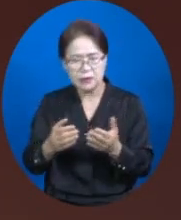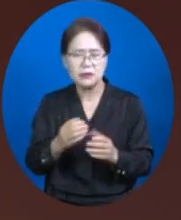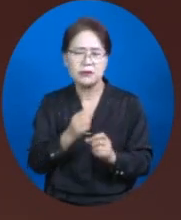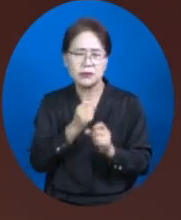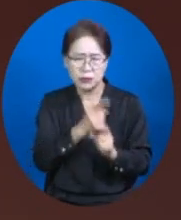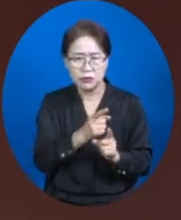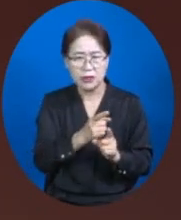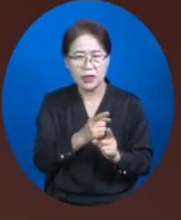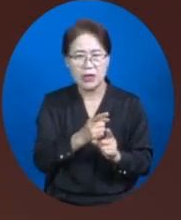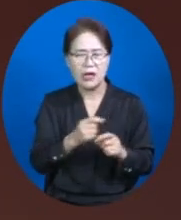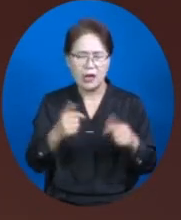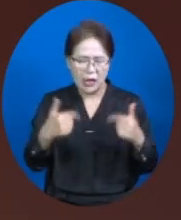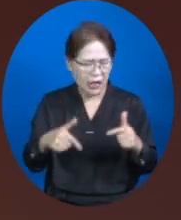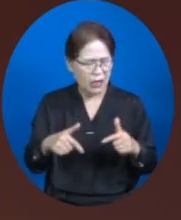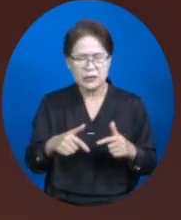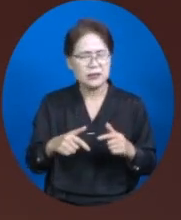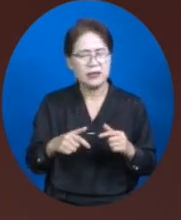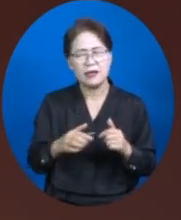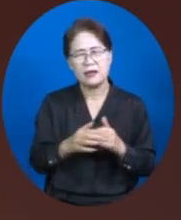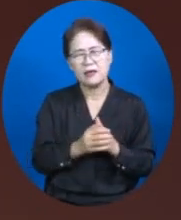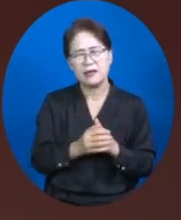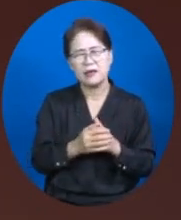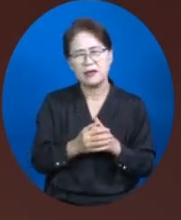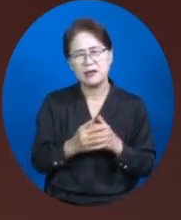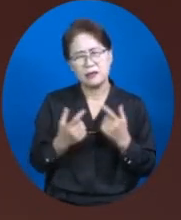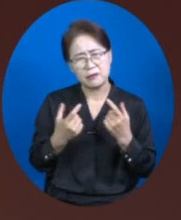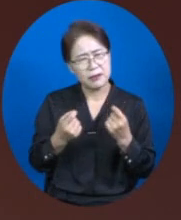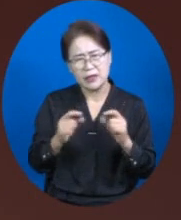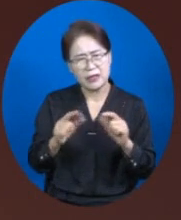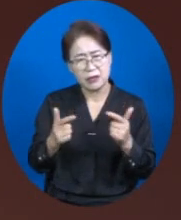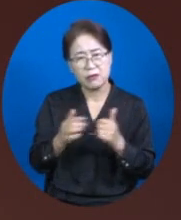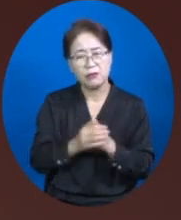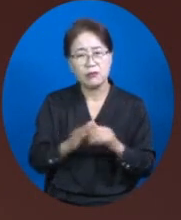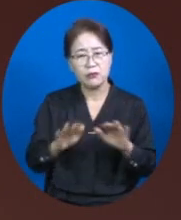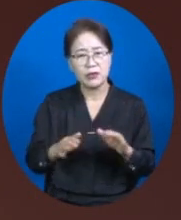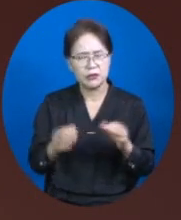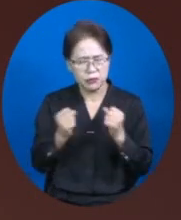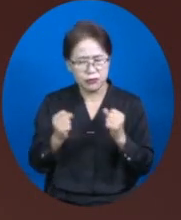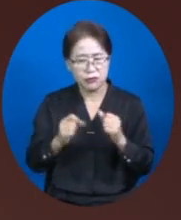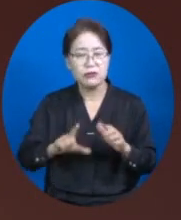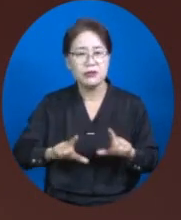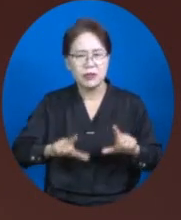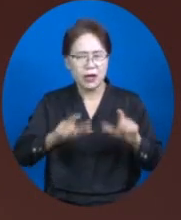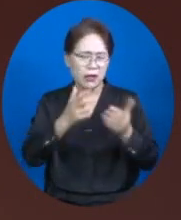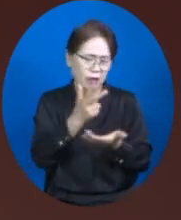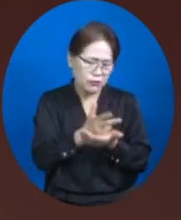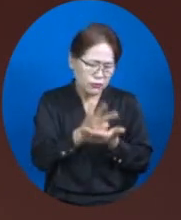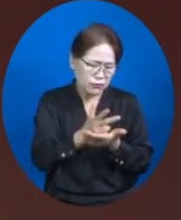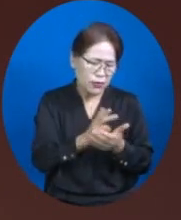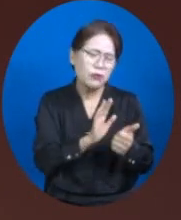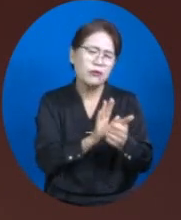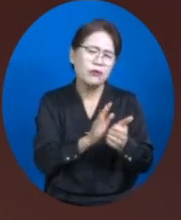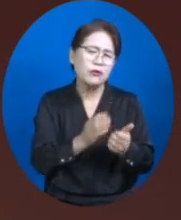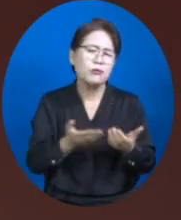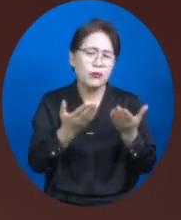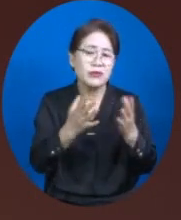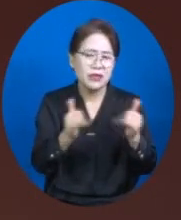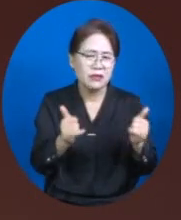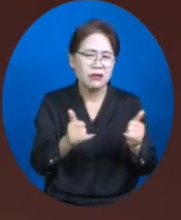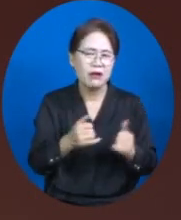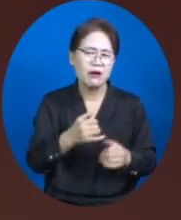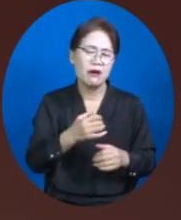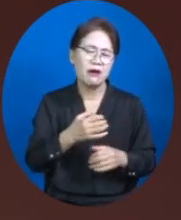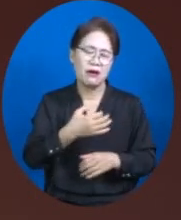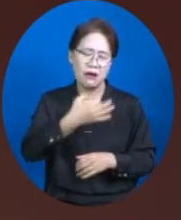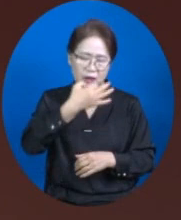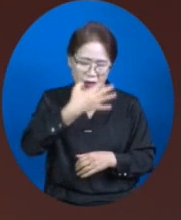기회가 항상 있는 것이 아니라는 거죠 오늘같이 추운 날 우리 주차위원들 얼마나 수고가 많은지 몰라 여러분